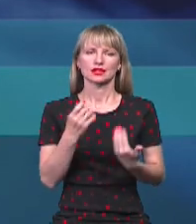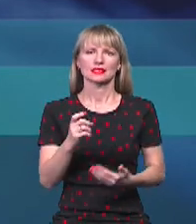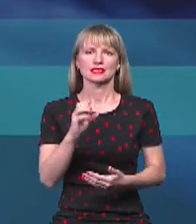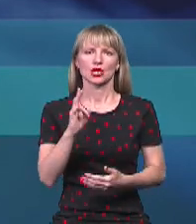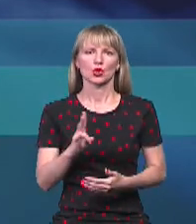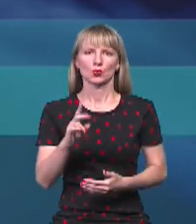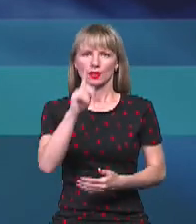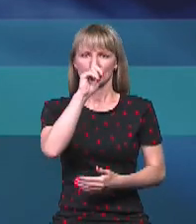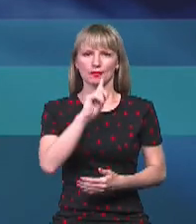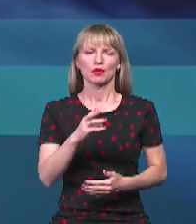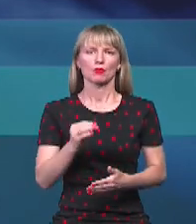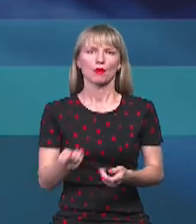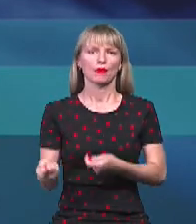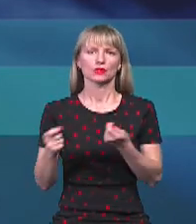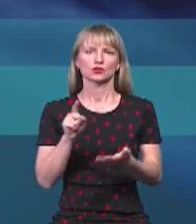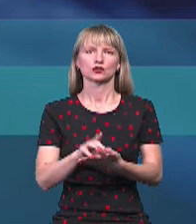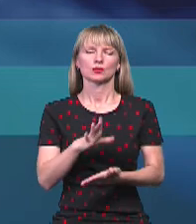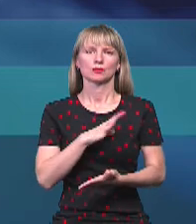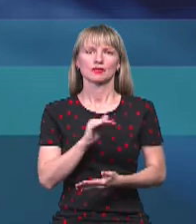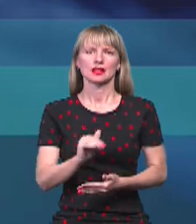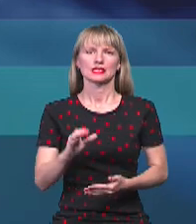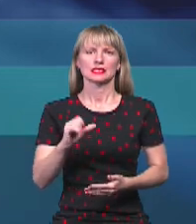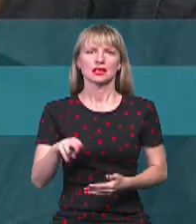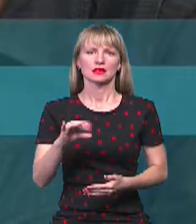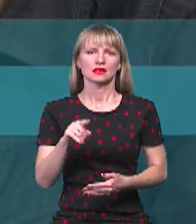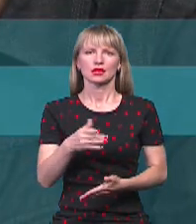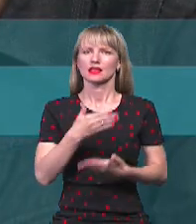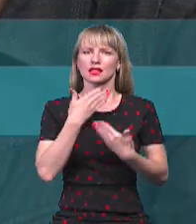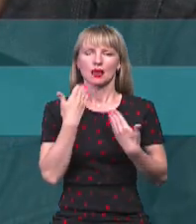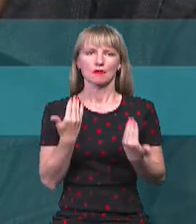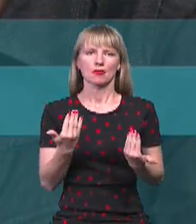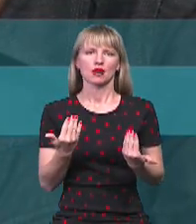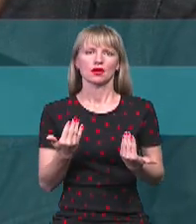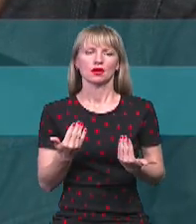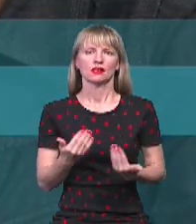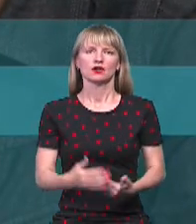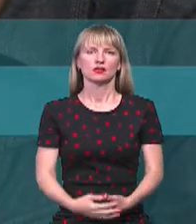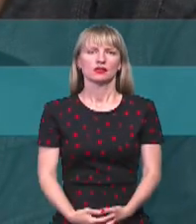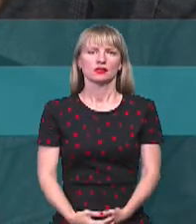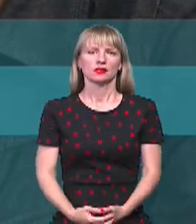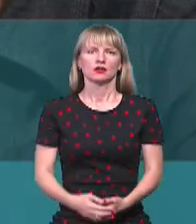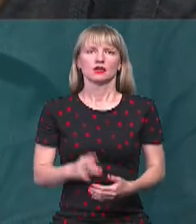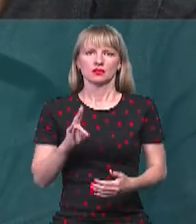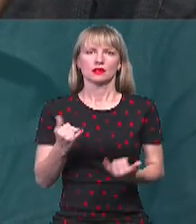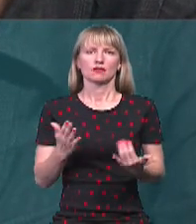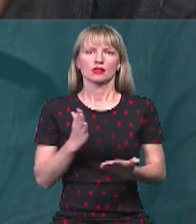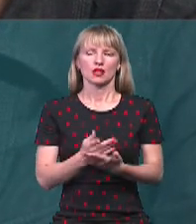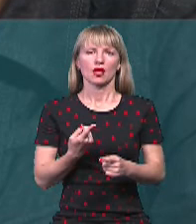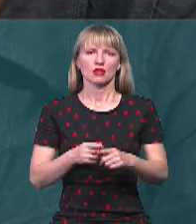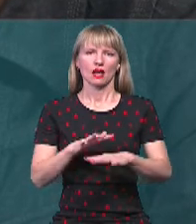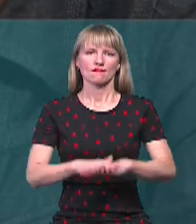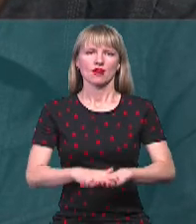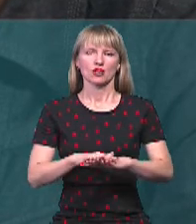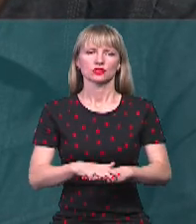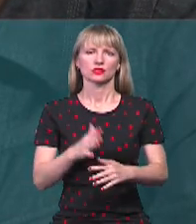месяца по поставкам они должны быть в детские сады. Их нема, идут квашені? Да, на сегодняшний день это квашеные.